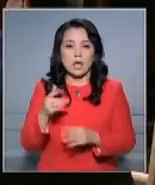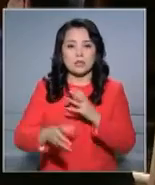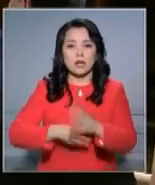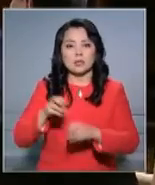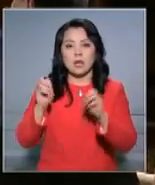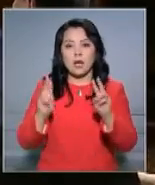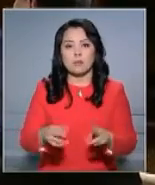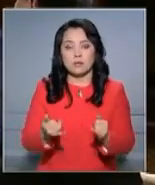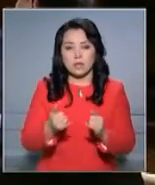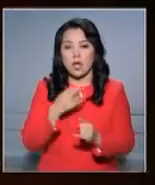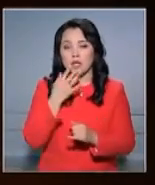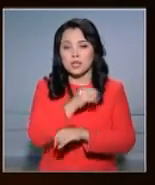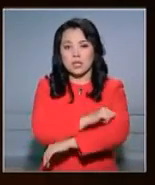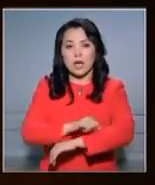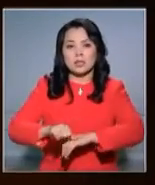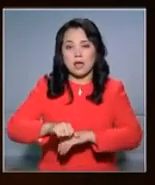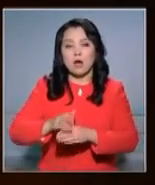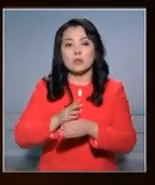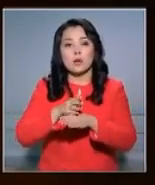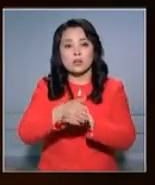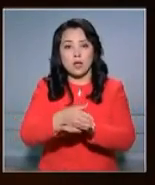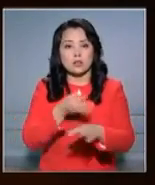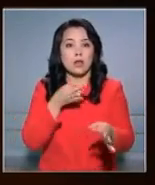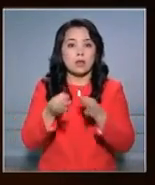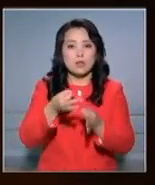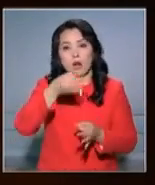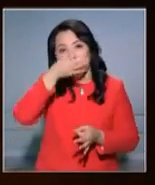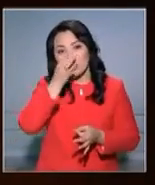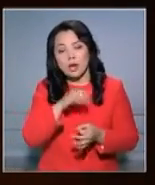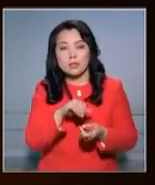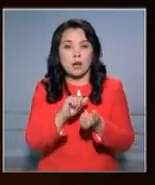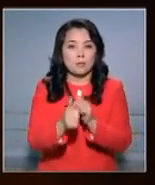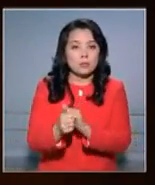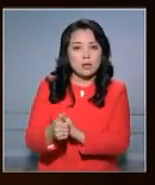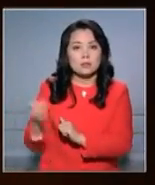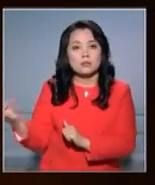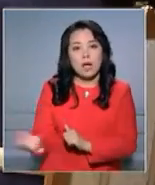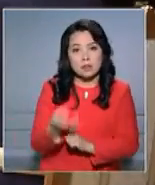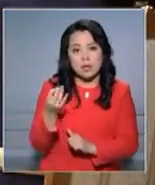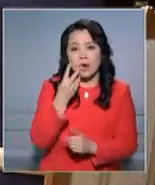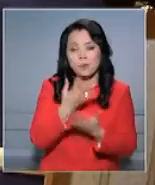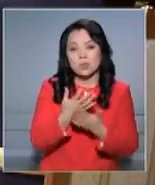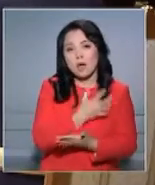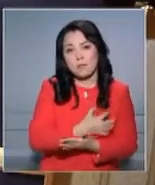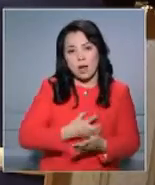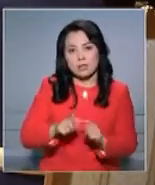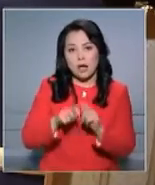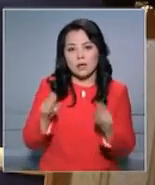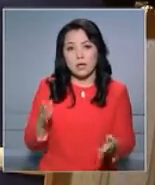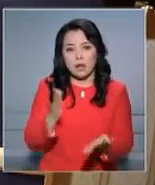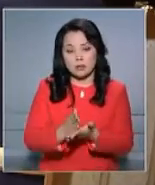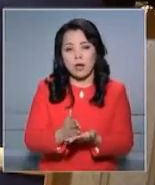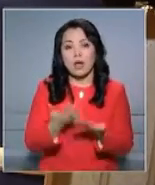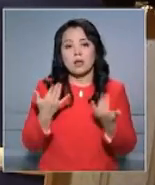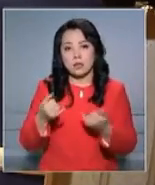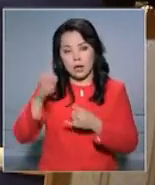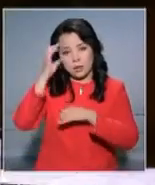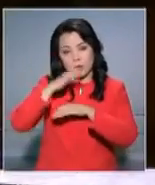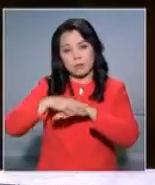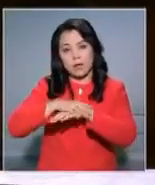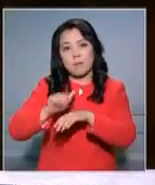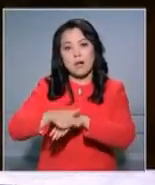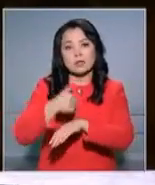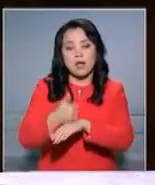шетелдік меймандармен тәжірибе бөлісіп, өз ғылыми жетістіктерімізді өзгеге көрсетудің маңызы зор. Мемлекет басшысы биылғы